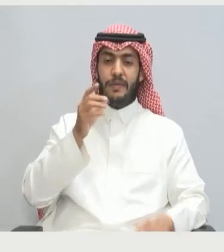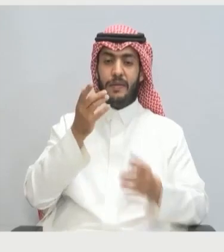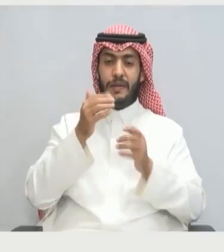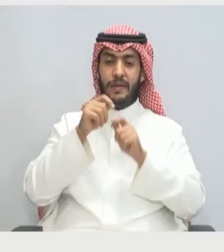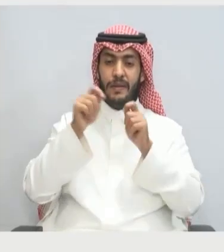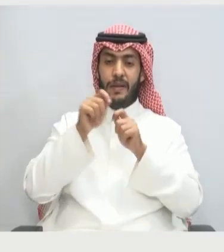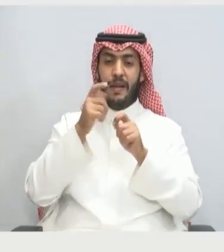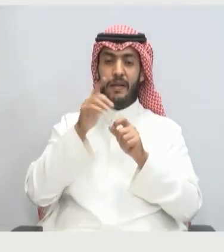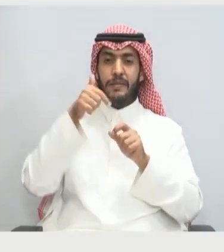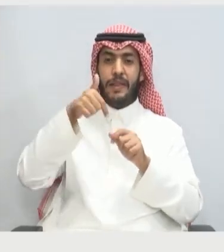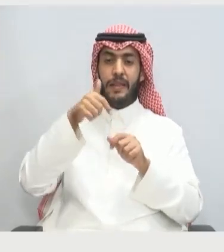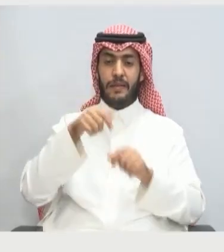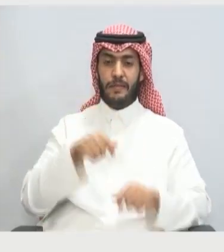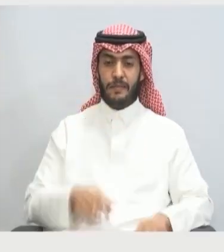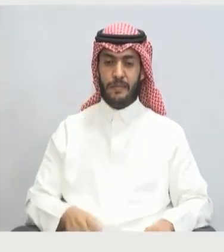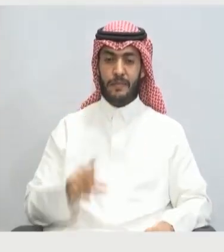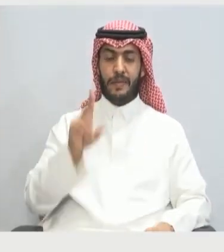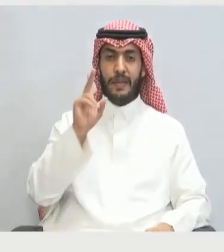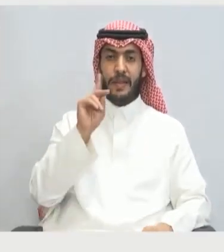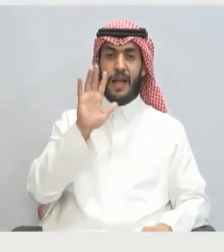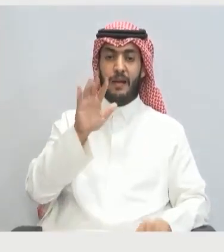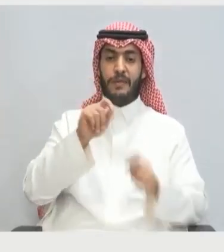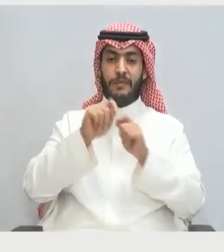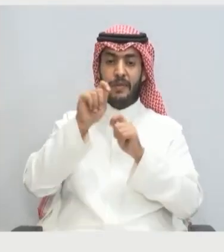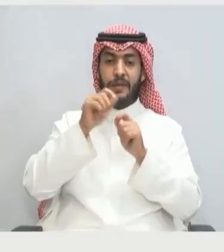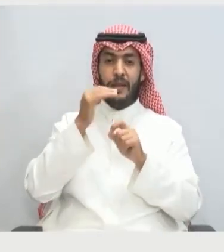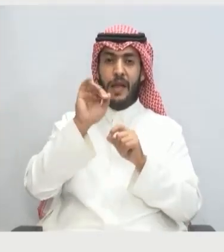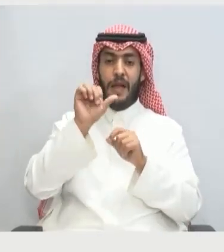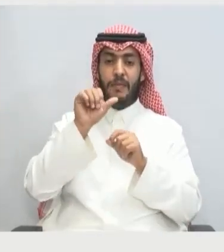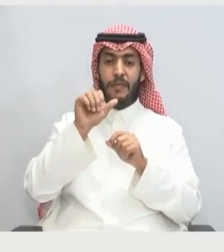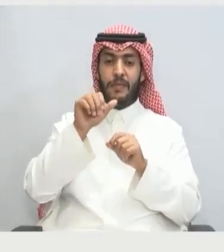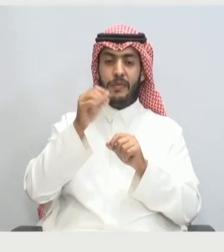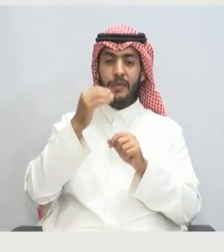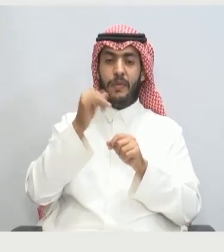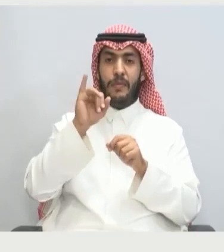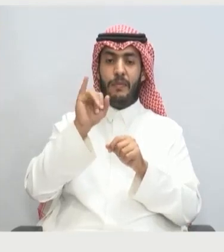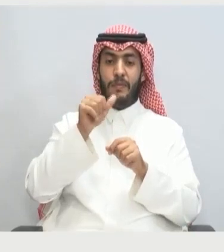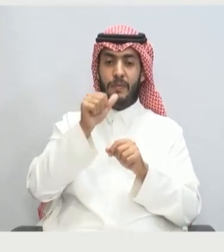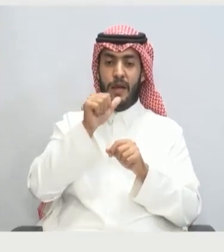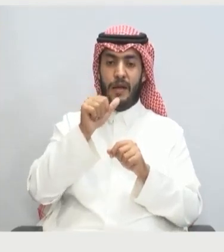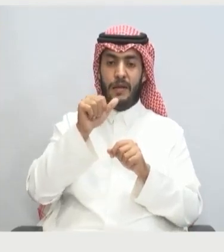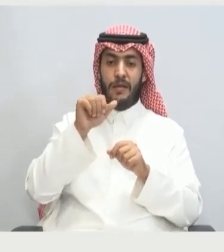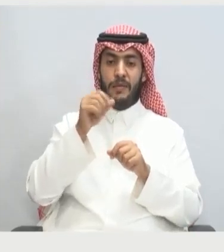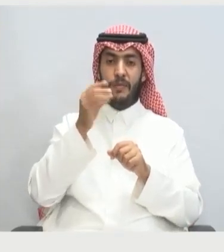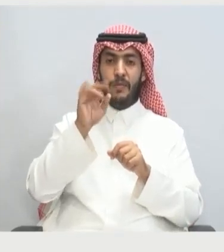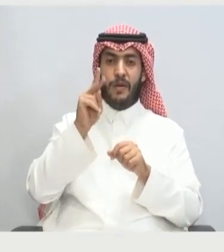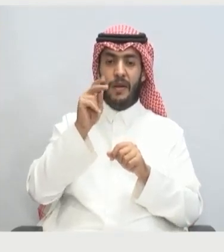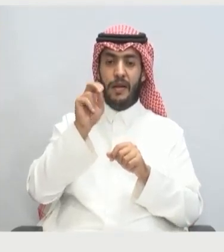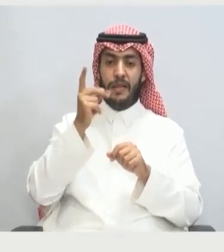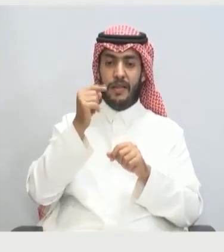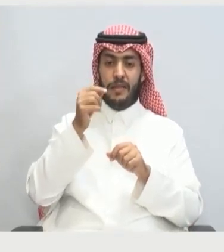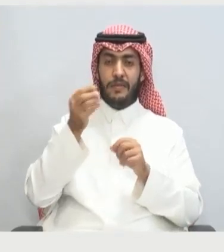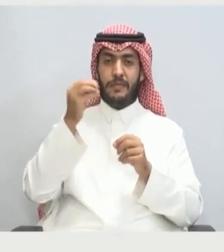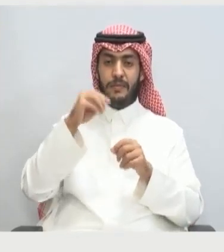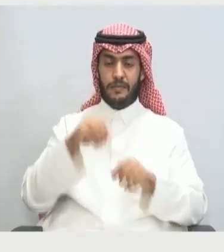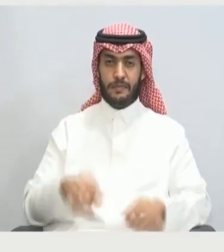6 مولار الثاني 5 ملي من حمض الات س ال وماء مقطع خ مولار 5 ملي عفوا واصبح